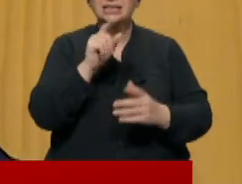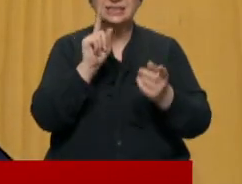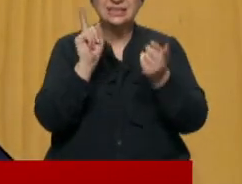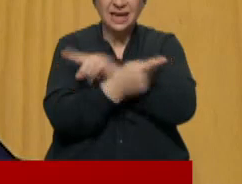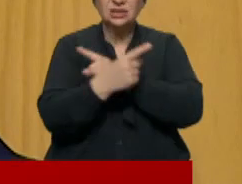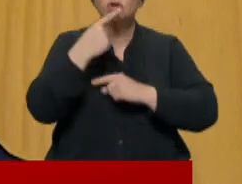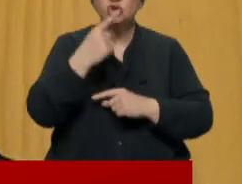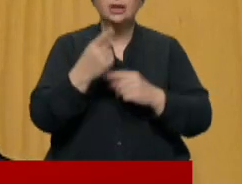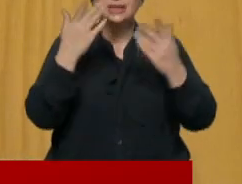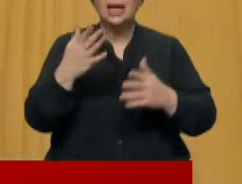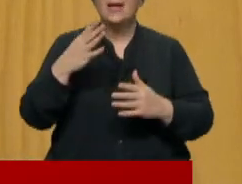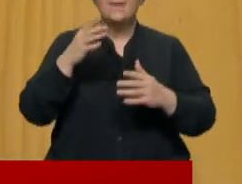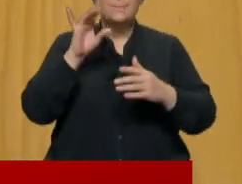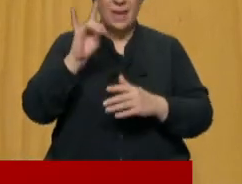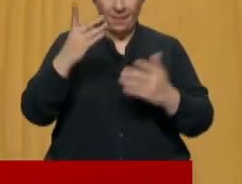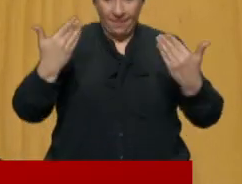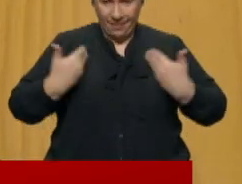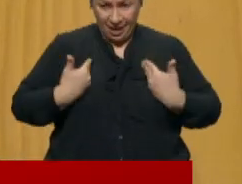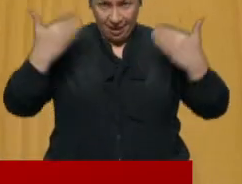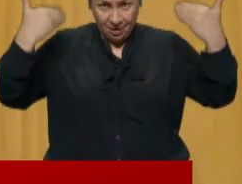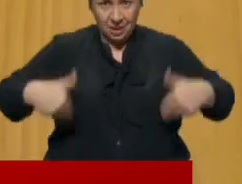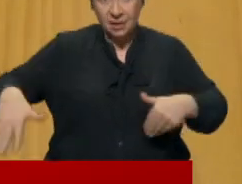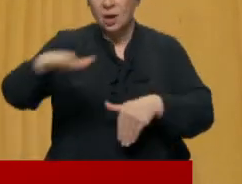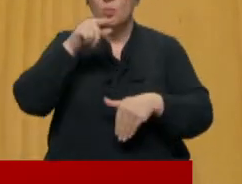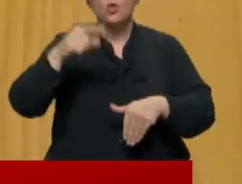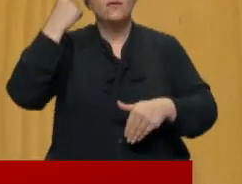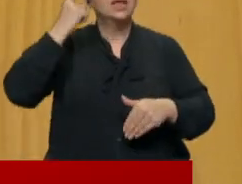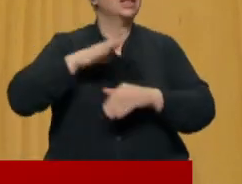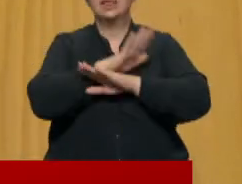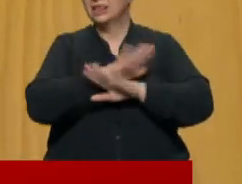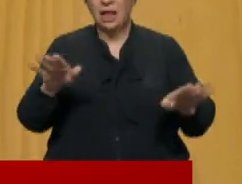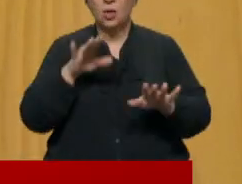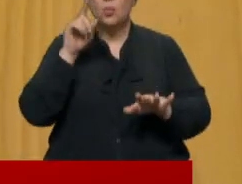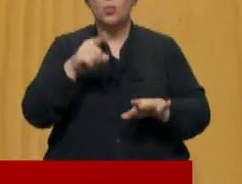aksini söylese de Milliyetçi Hareket Partisi bu görüşte